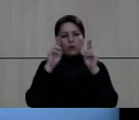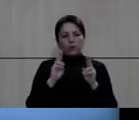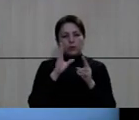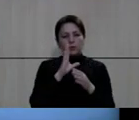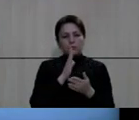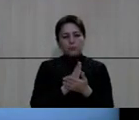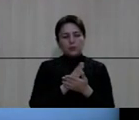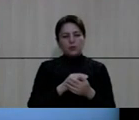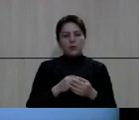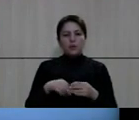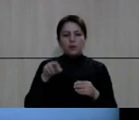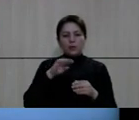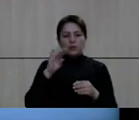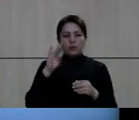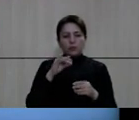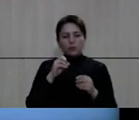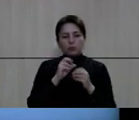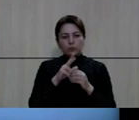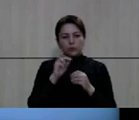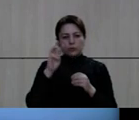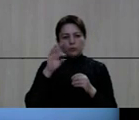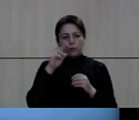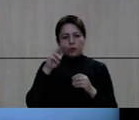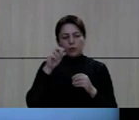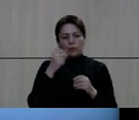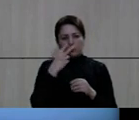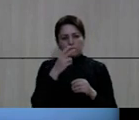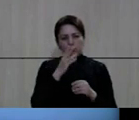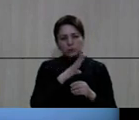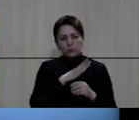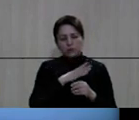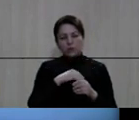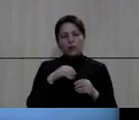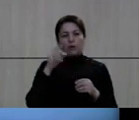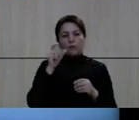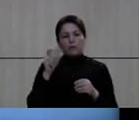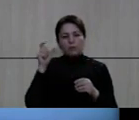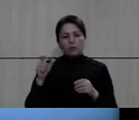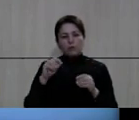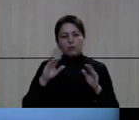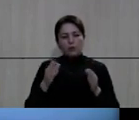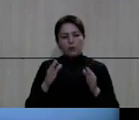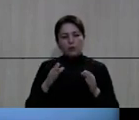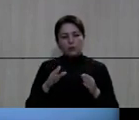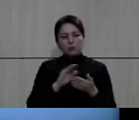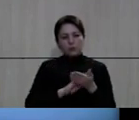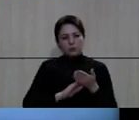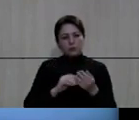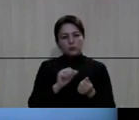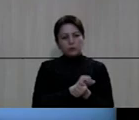qoidalashtirilgan. Ya'ni 13 moddada ko'rsatilishicha, fuqarolik holatini qayd etuvchi